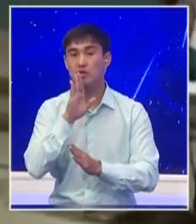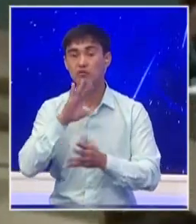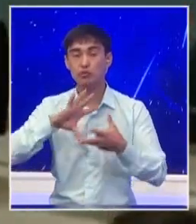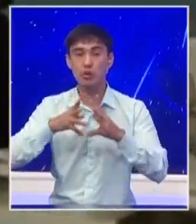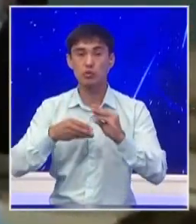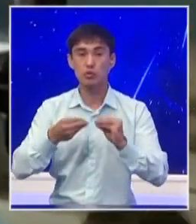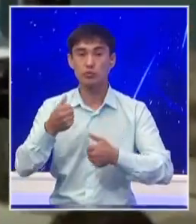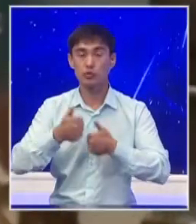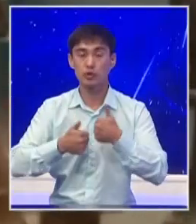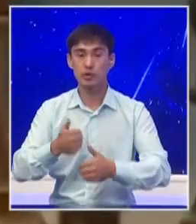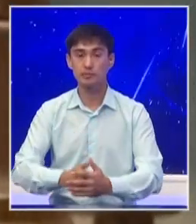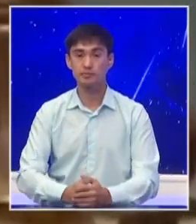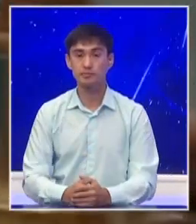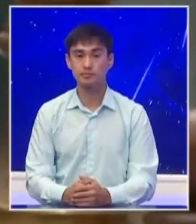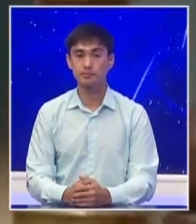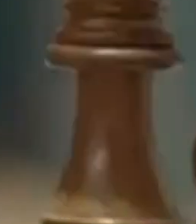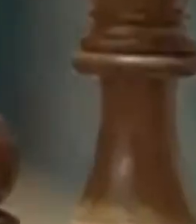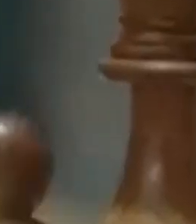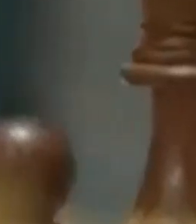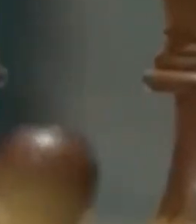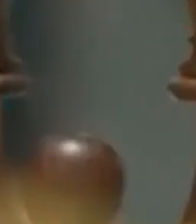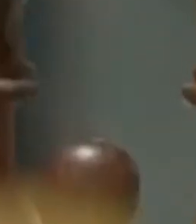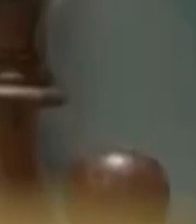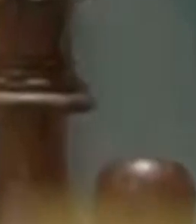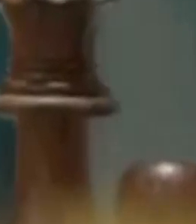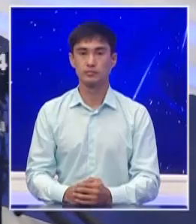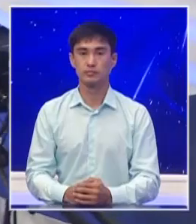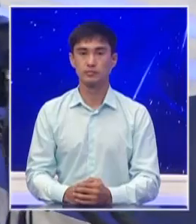турнира. Хундуз Нурмухамбетова по материалам интернет-ресурсов.